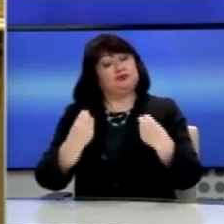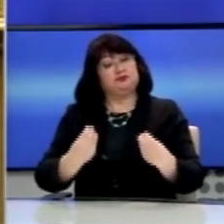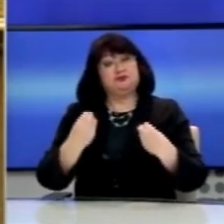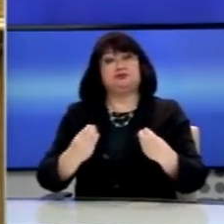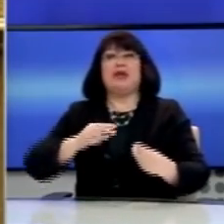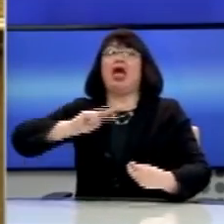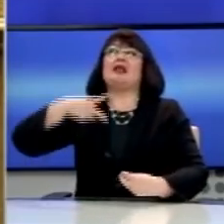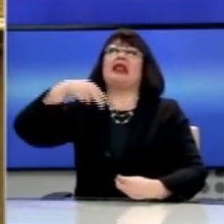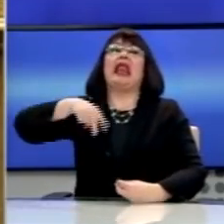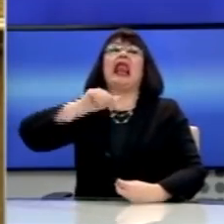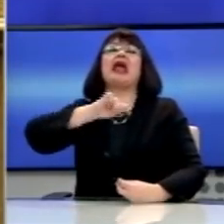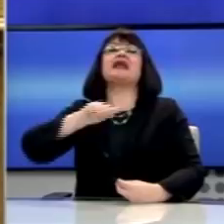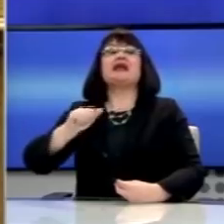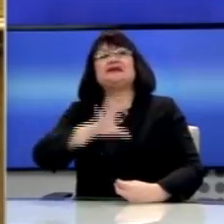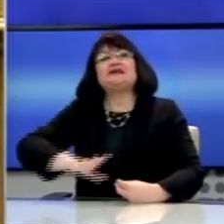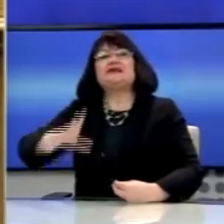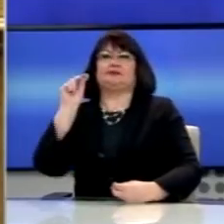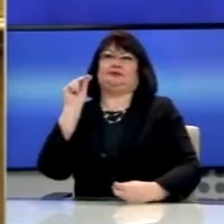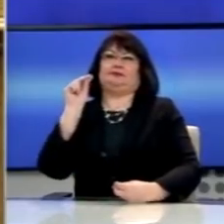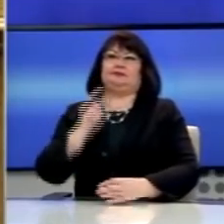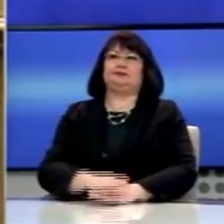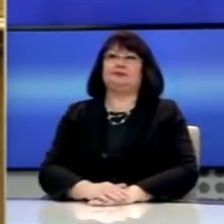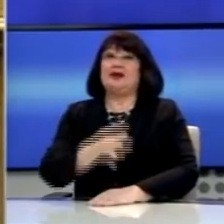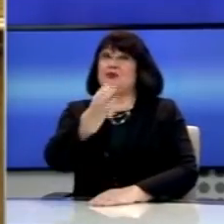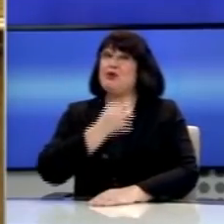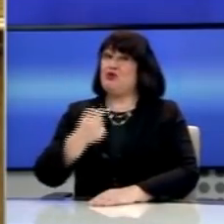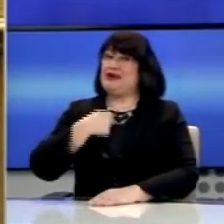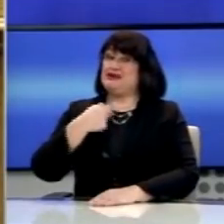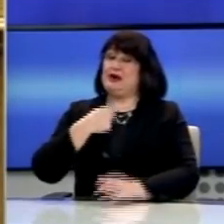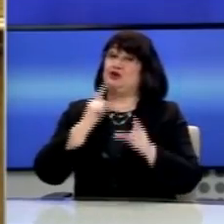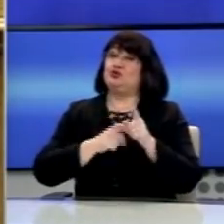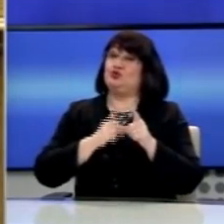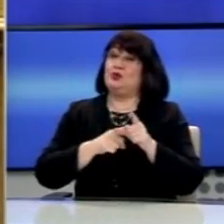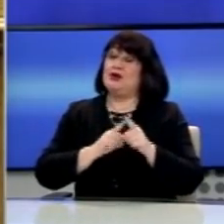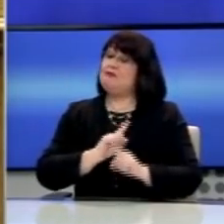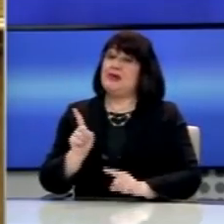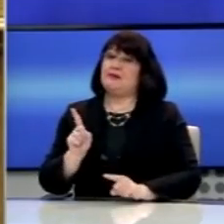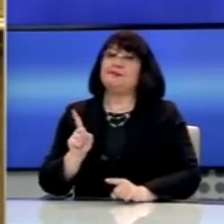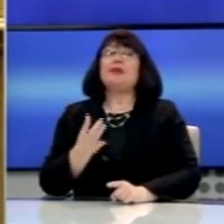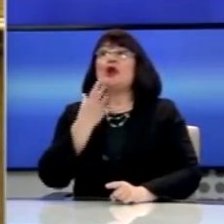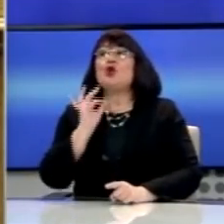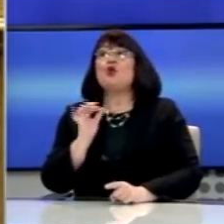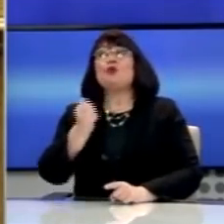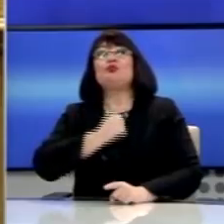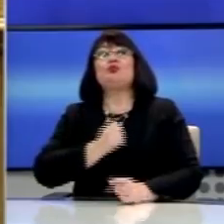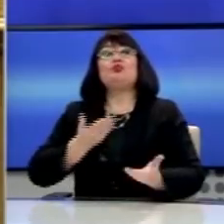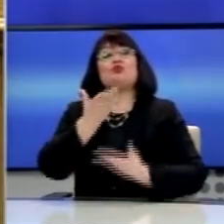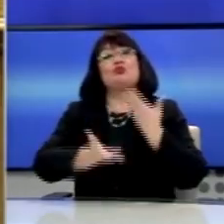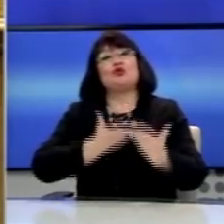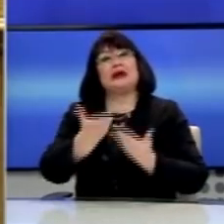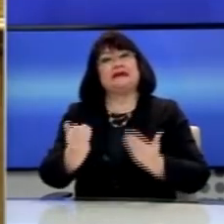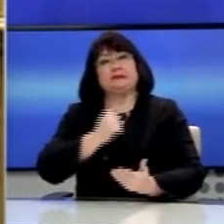τις αντιλαϊκές δεσμεύσεις της. Μην τα λέτε λοιπόν αυτά σε μας, γιατί οι θέσεις και οι προτάσεις